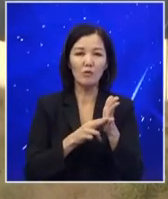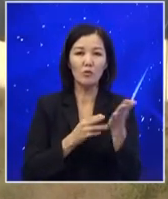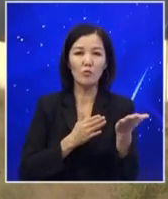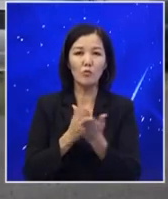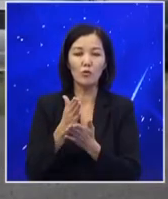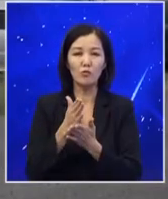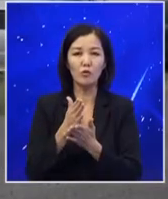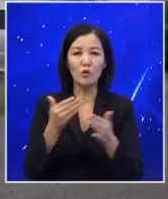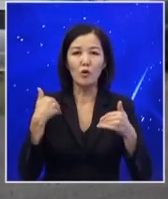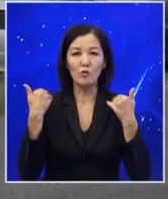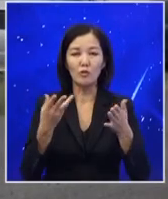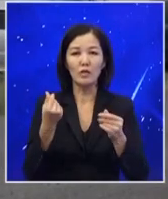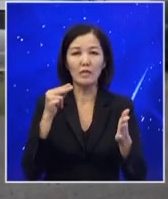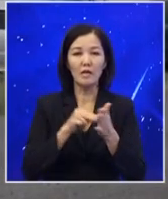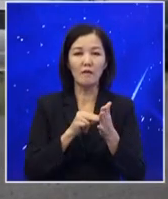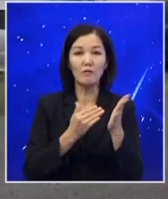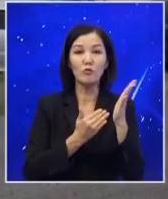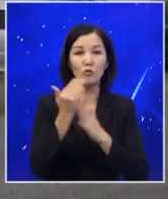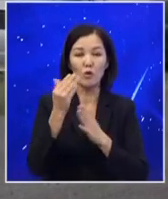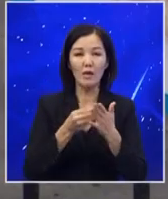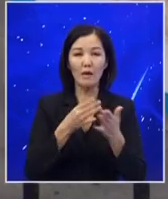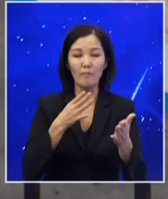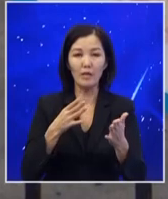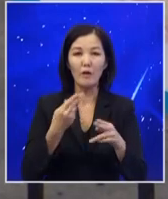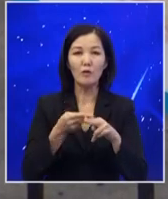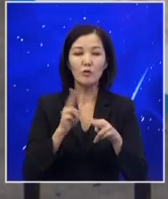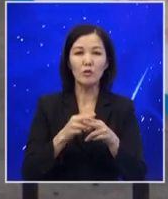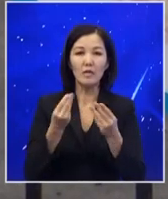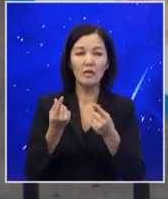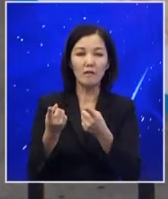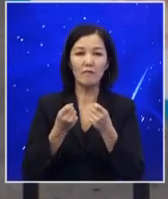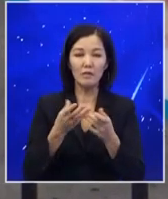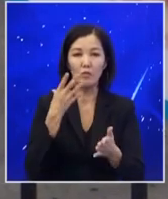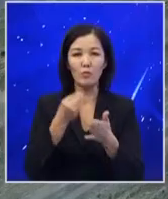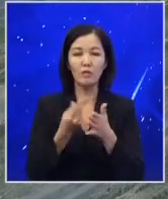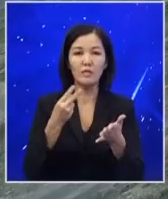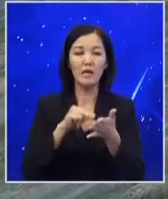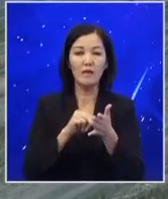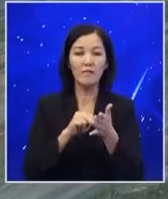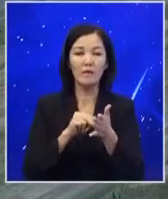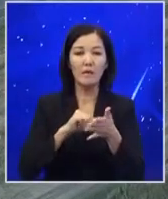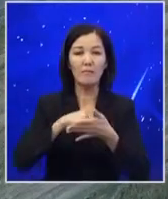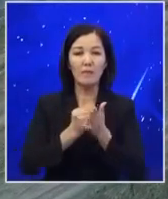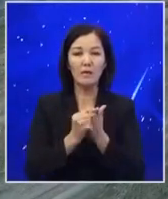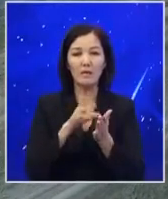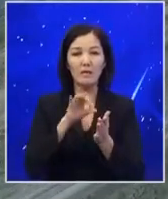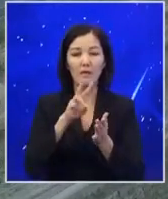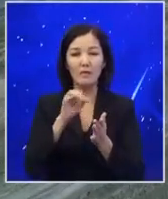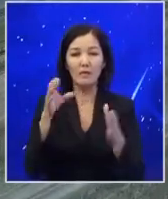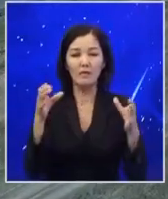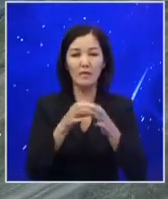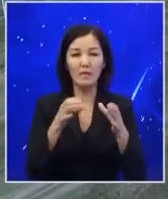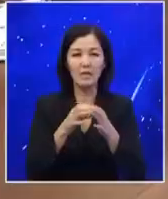үшін ұсынылатын тарифтің бағасы да жоғары. Инвесторларға темір жол тасымалына өз тарифін бекітіп алған темірсерік жауапкершілігі